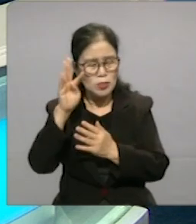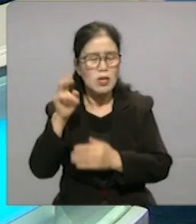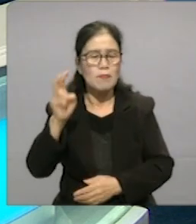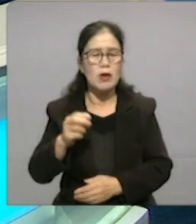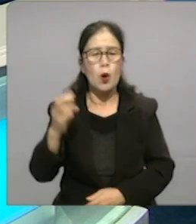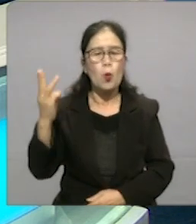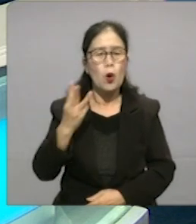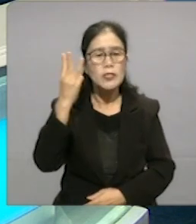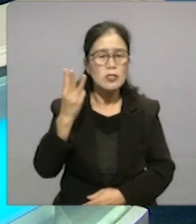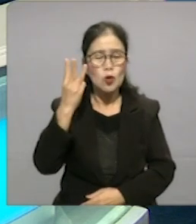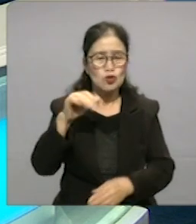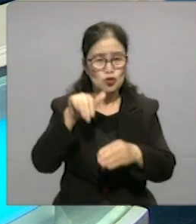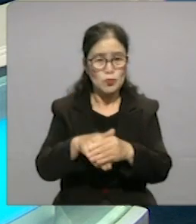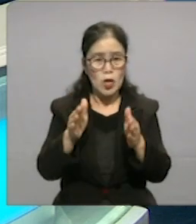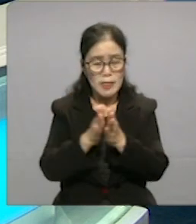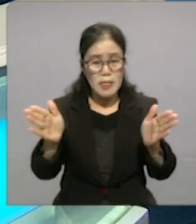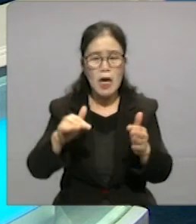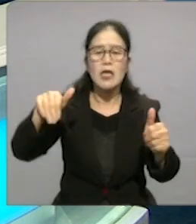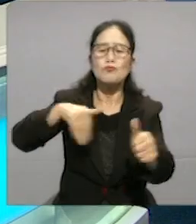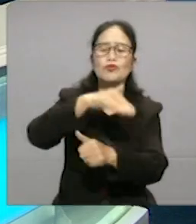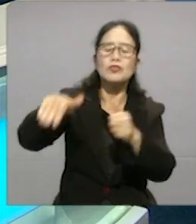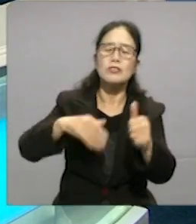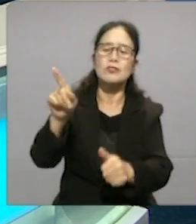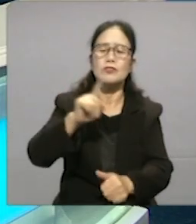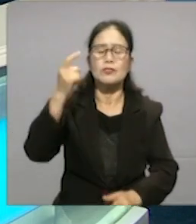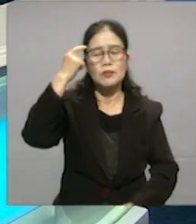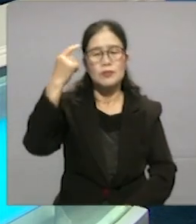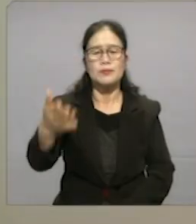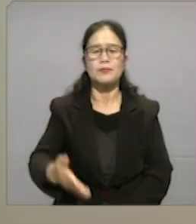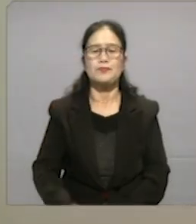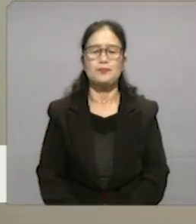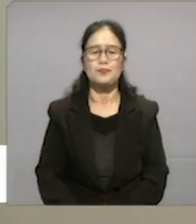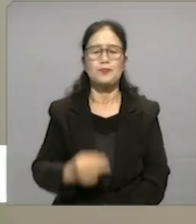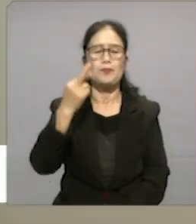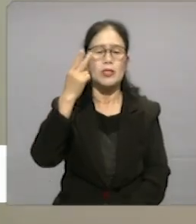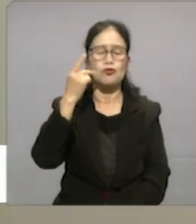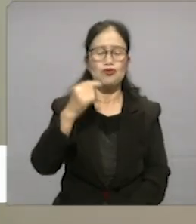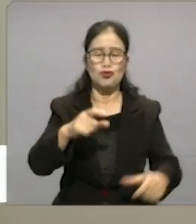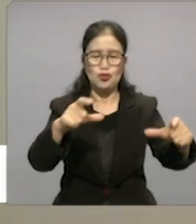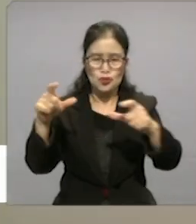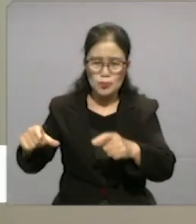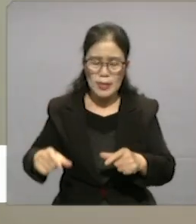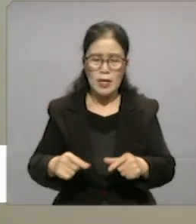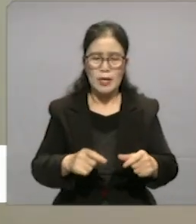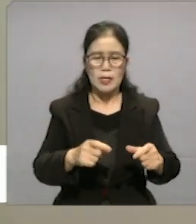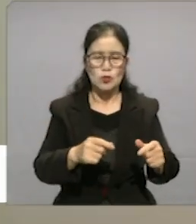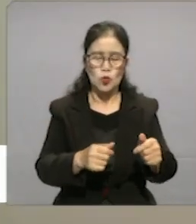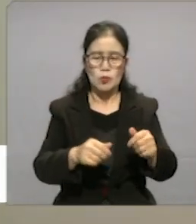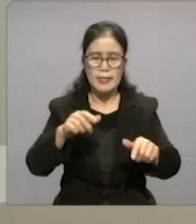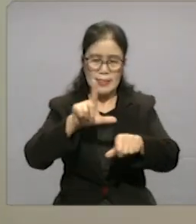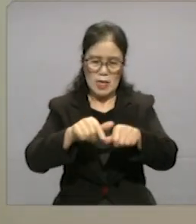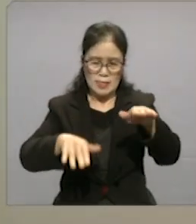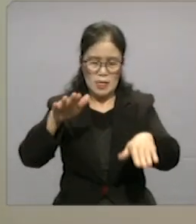워싱턴도 잠시 후에 투표가 시작되죠 현지 분위기 어떻습니까네 미국은 각 주마다 그리고 지역에 따라서 조금